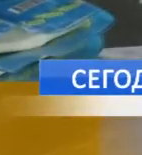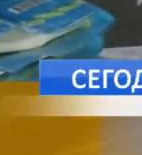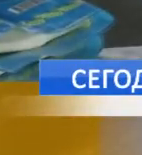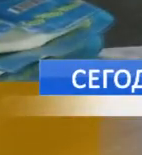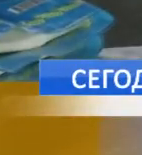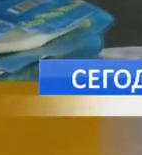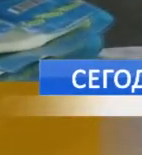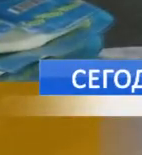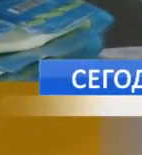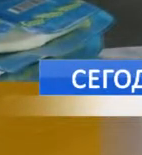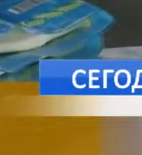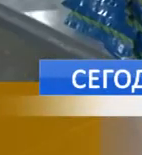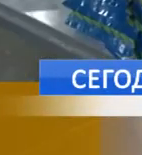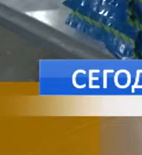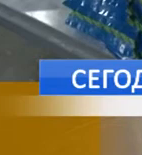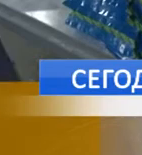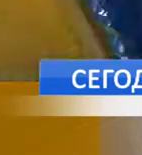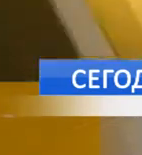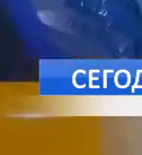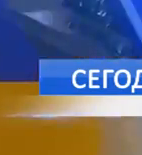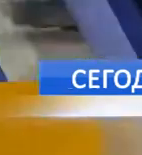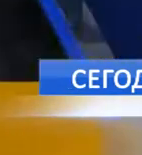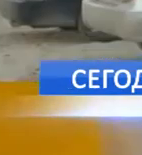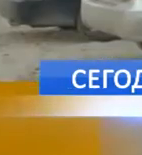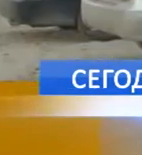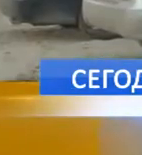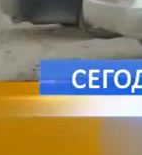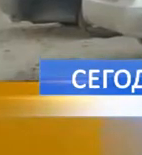села Абай трудоустроила бизнес-вумен.